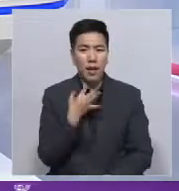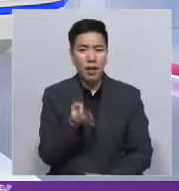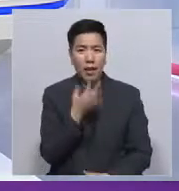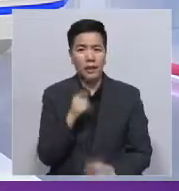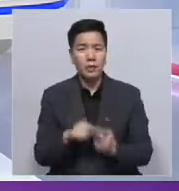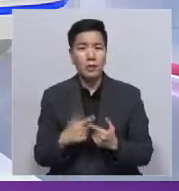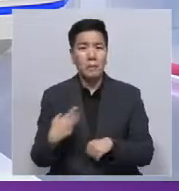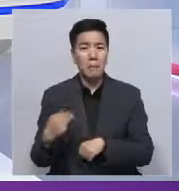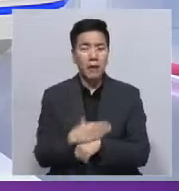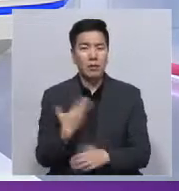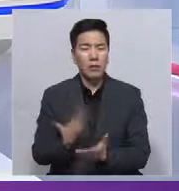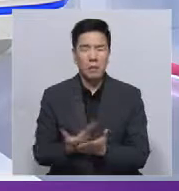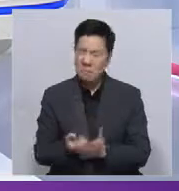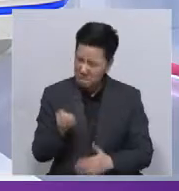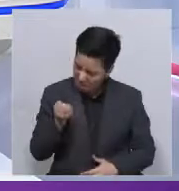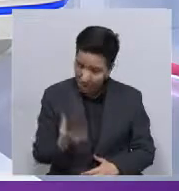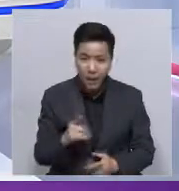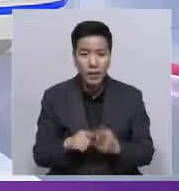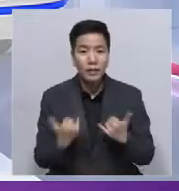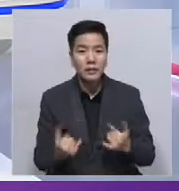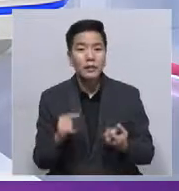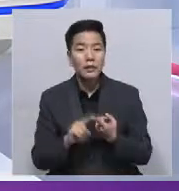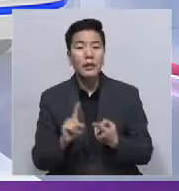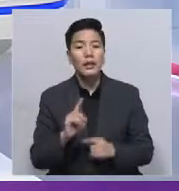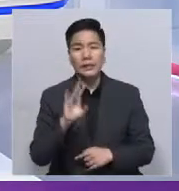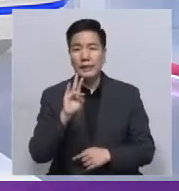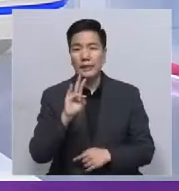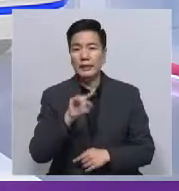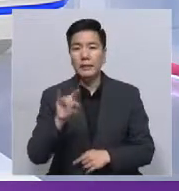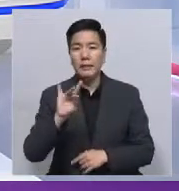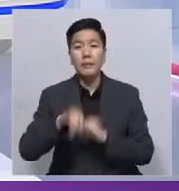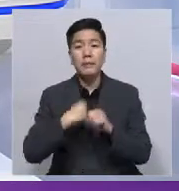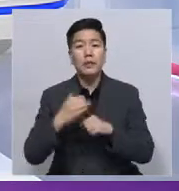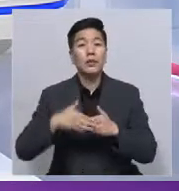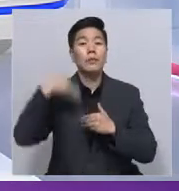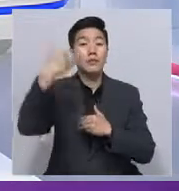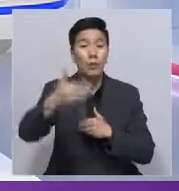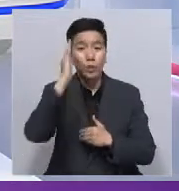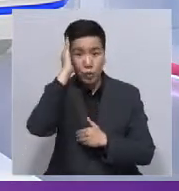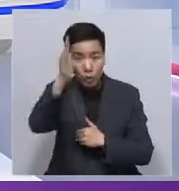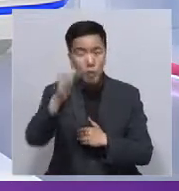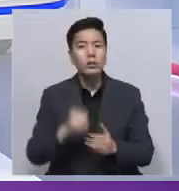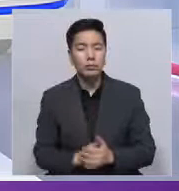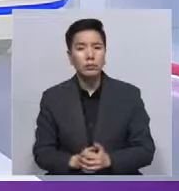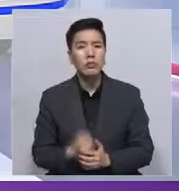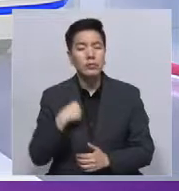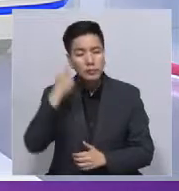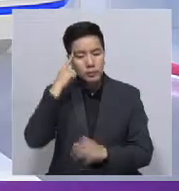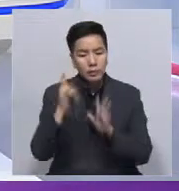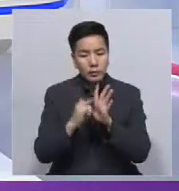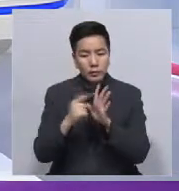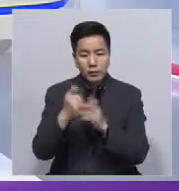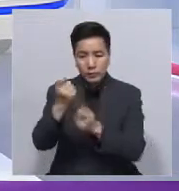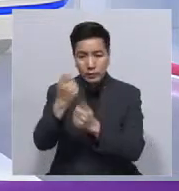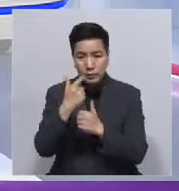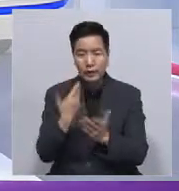มะเร็งเนี่ยโหคุณราคาเนี่ยแพงมากแต่ว่าในอีก 7-8 ปีข้างหน้านะครับก็มีความหวังนะครับว่าจะได้รับยารักษา